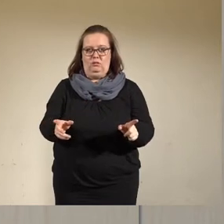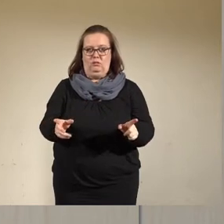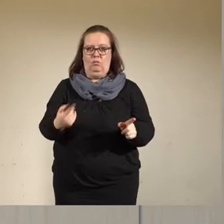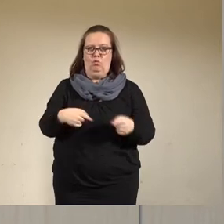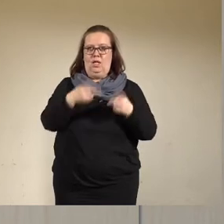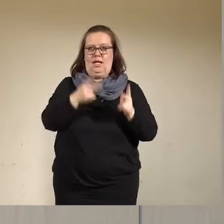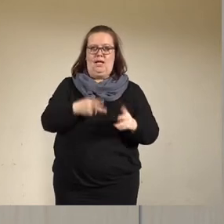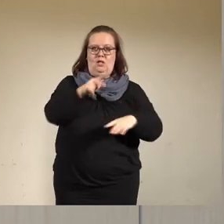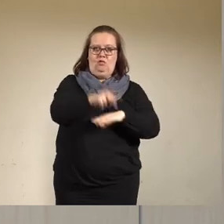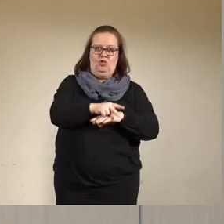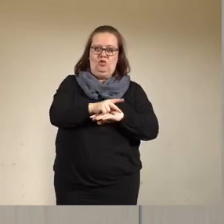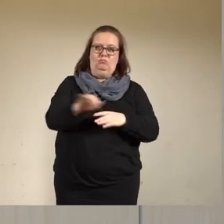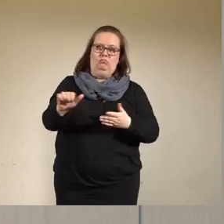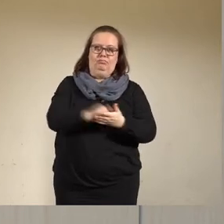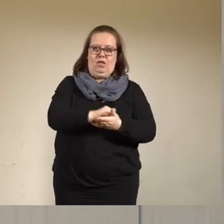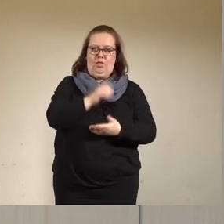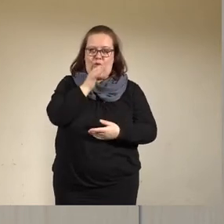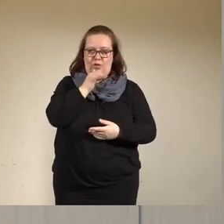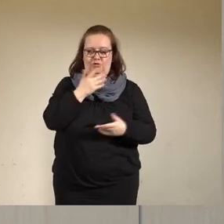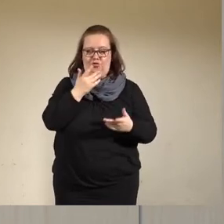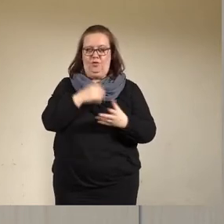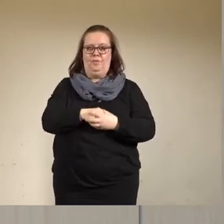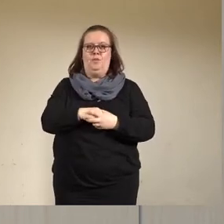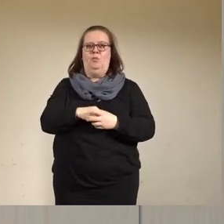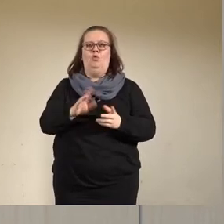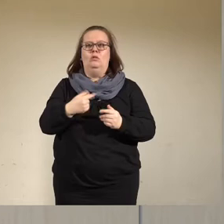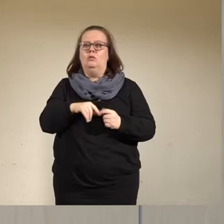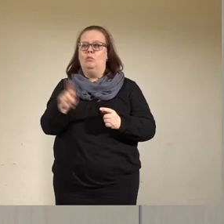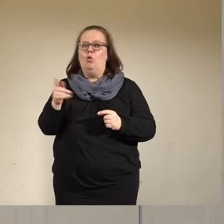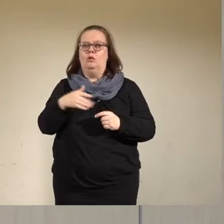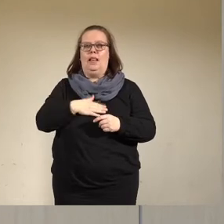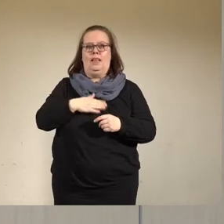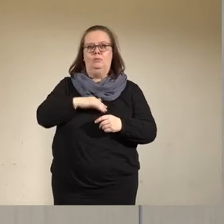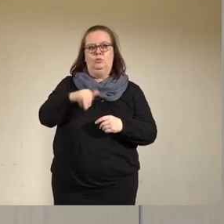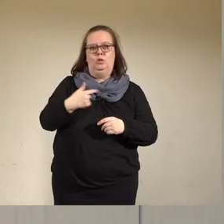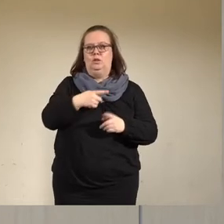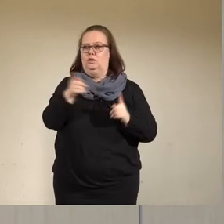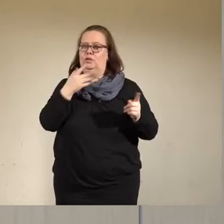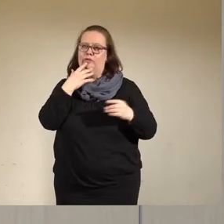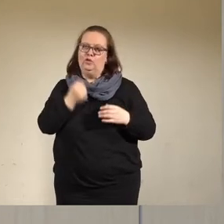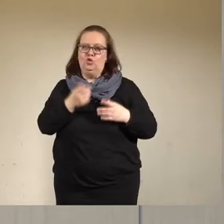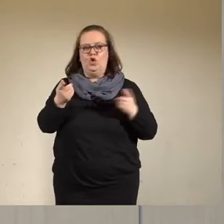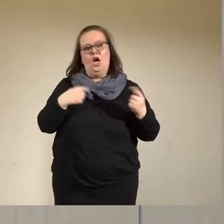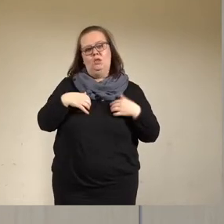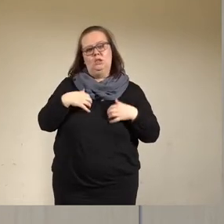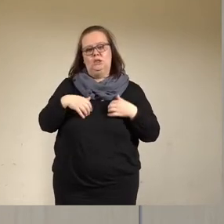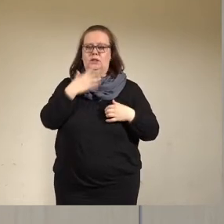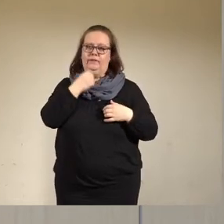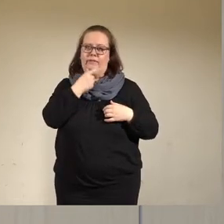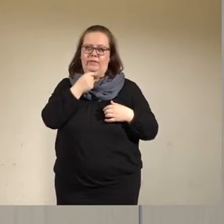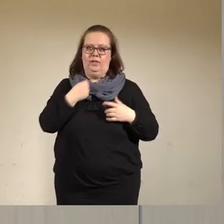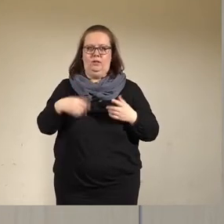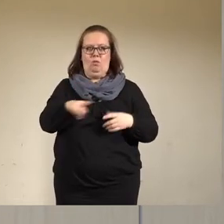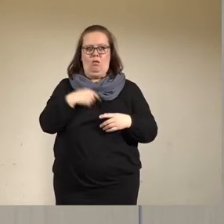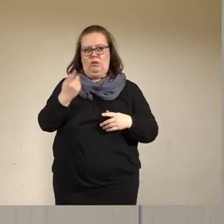von der Rechtsaufsicht kassiert werden würde. Das Wünscht dir was der Lieblingsprojekte der haushaltstragenden Fraktionen hingegen